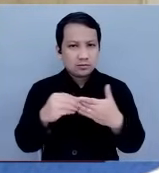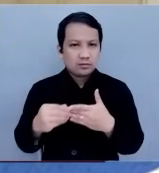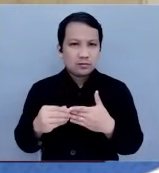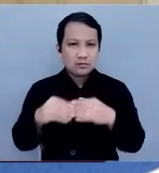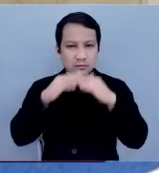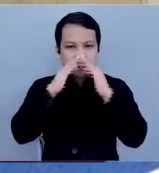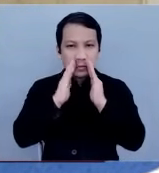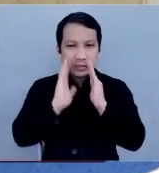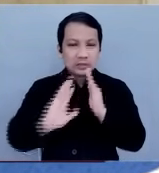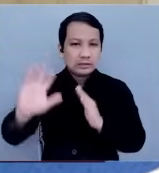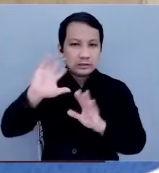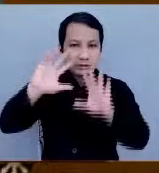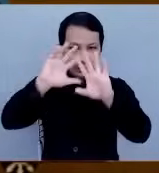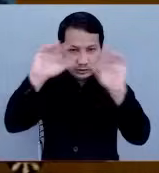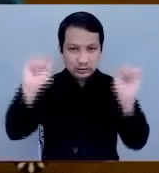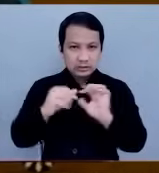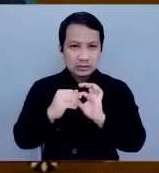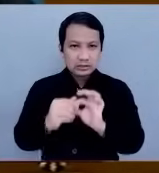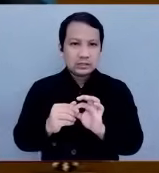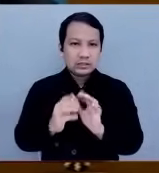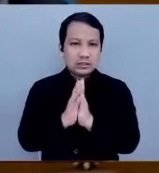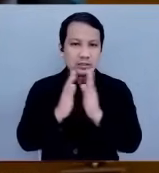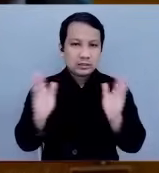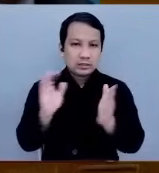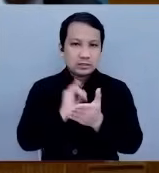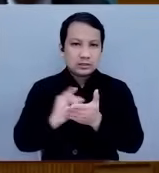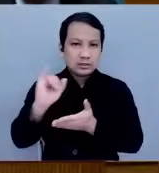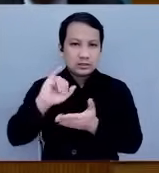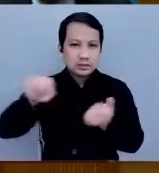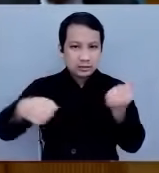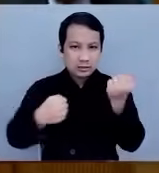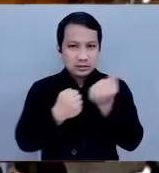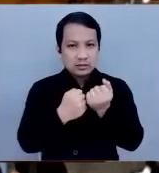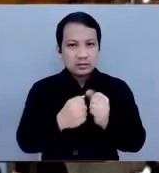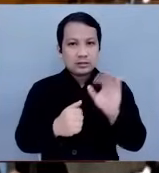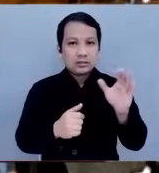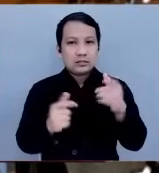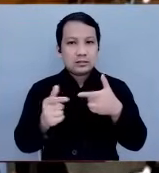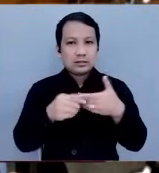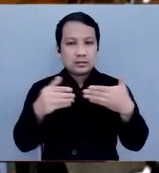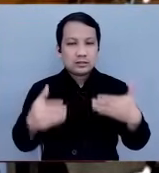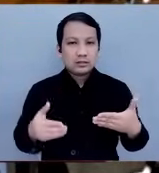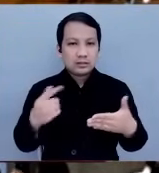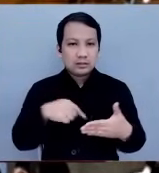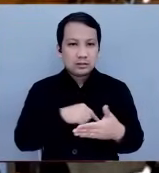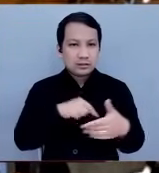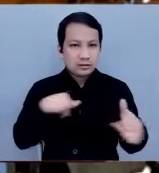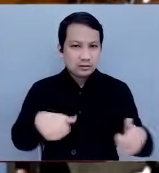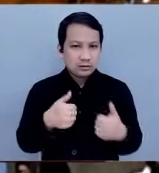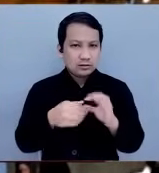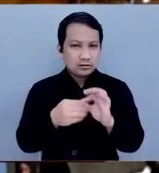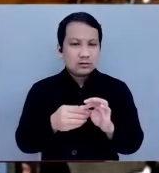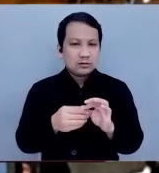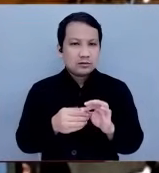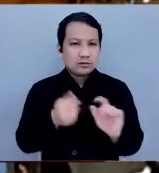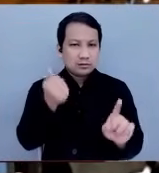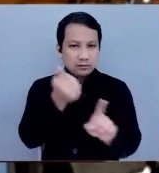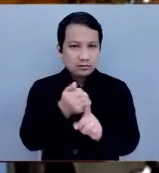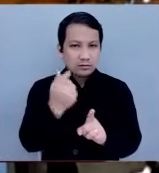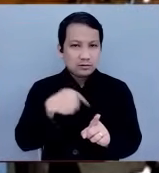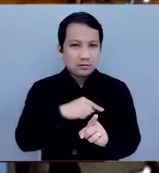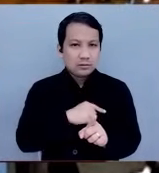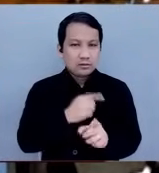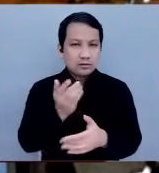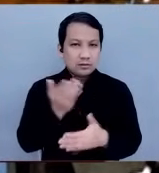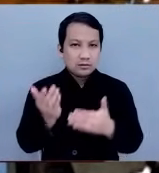siniraan ng dating pangulo ang mismong institusyong sumuporta sa kanyang liderato noon hamon pa nila sa halit na puro akusasyon magsampa ng